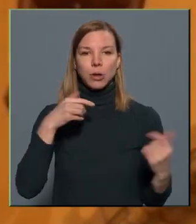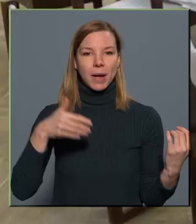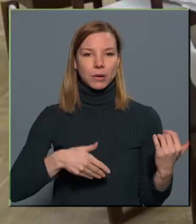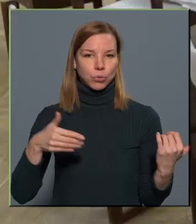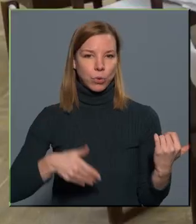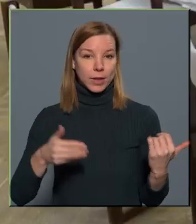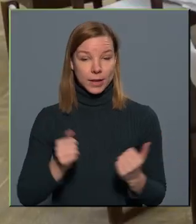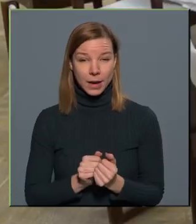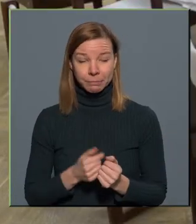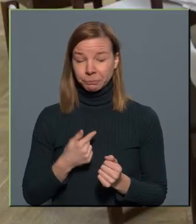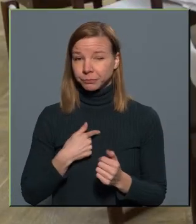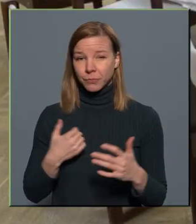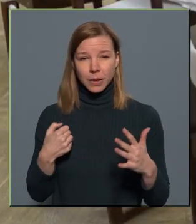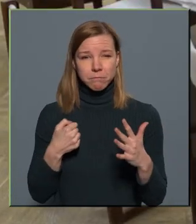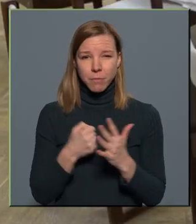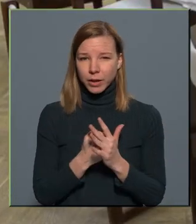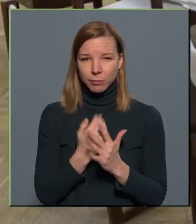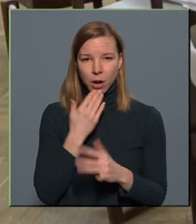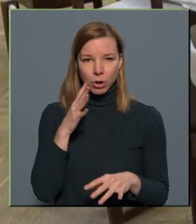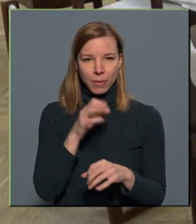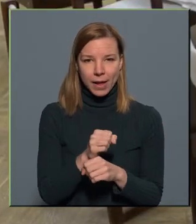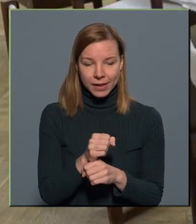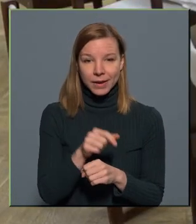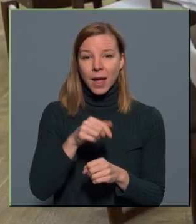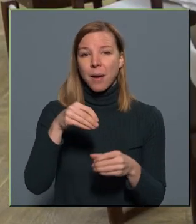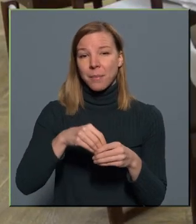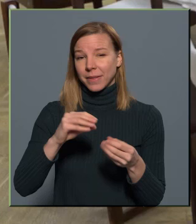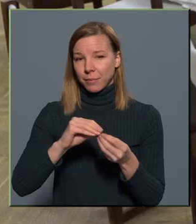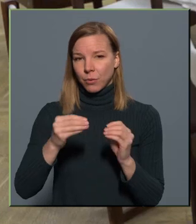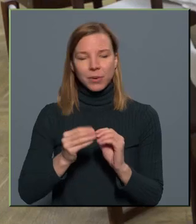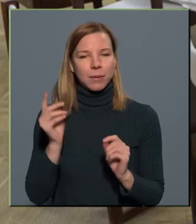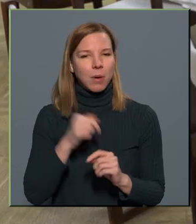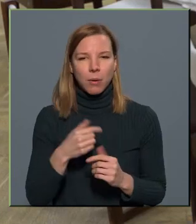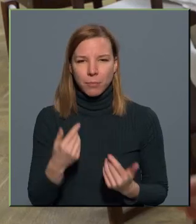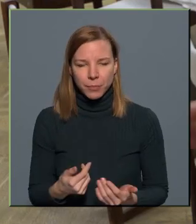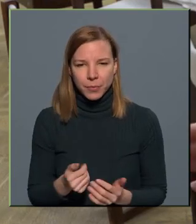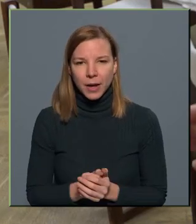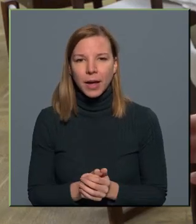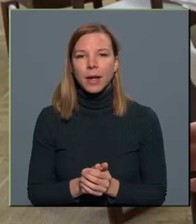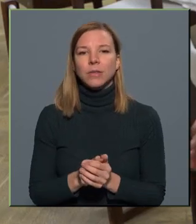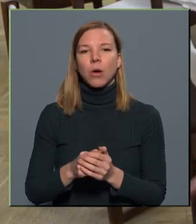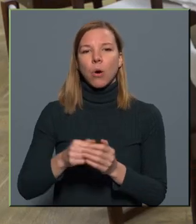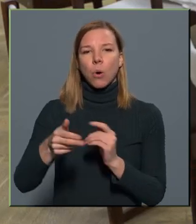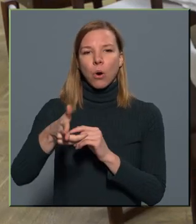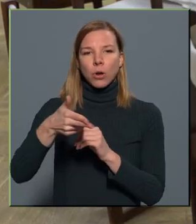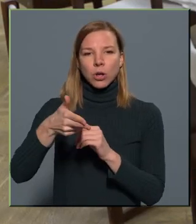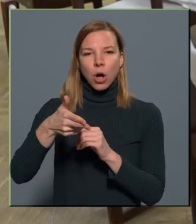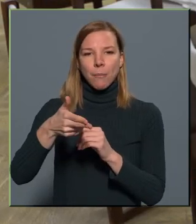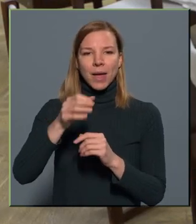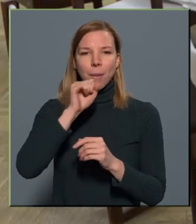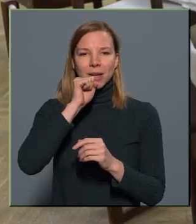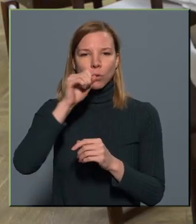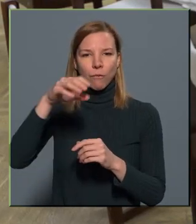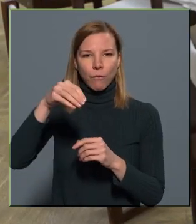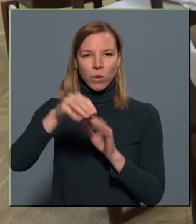a filmben van egy probléma, amit nem sokan tudnak, de én tudom, hogy kamera mikrofonokkal felvenni